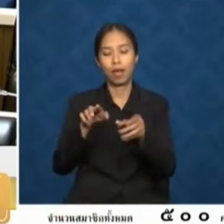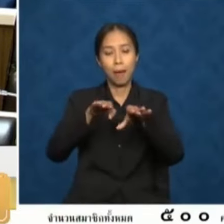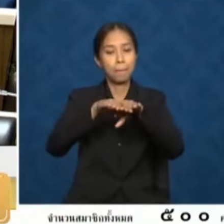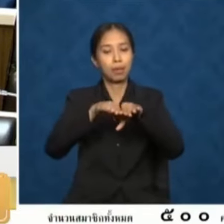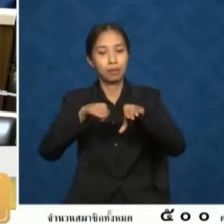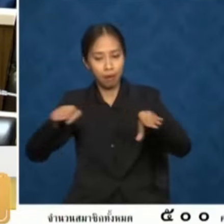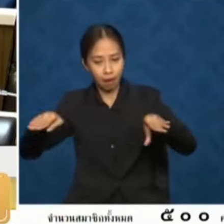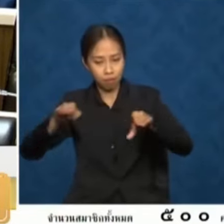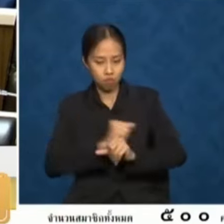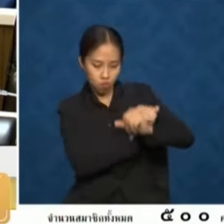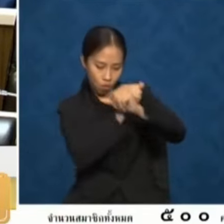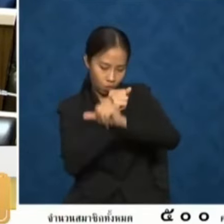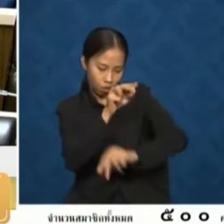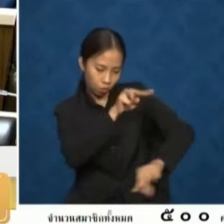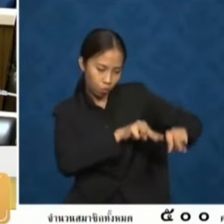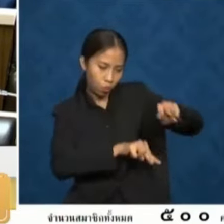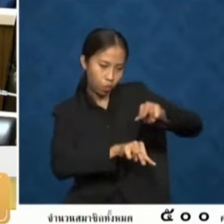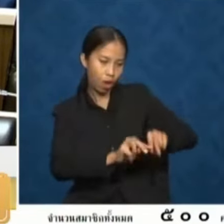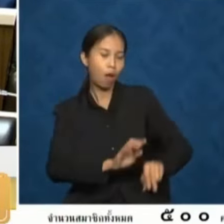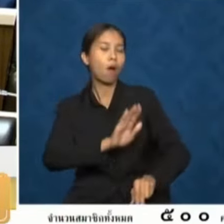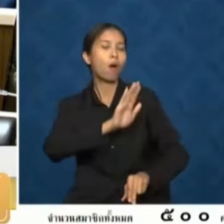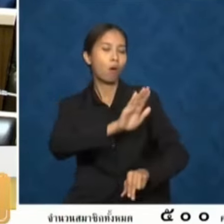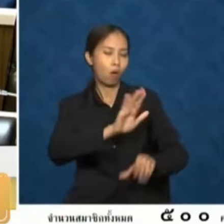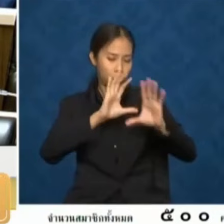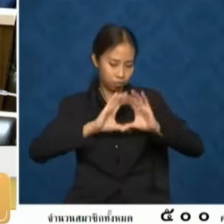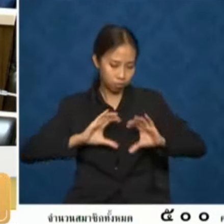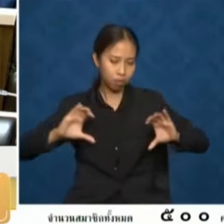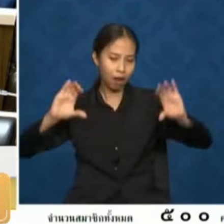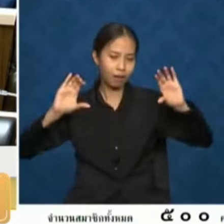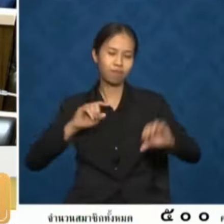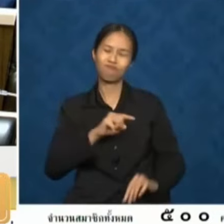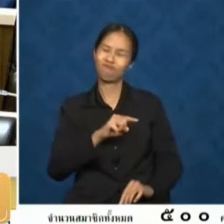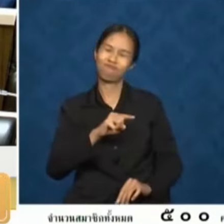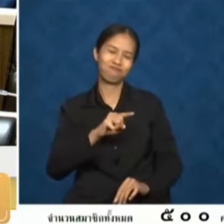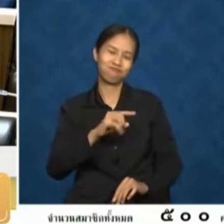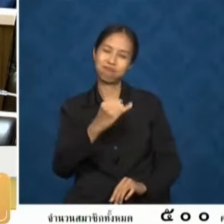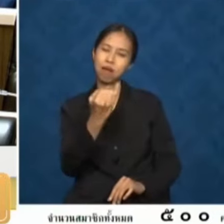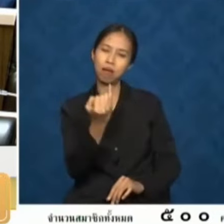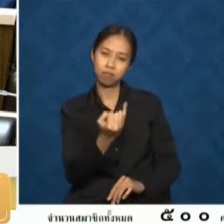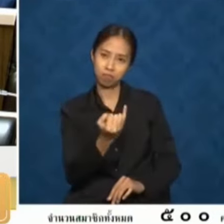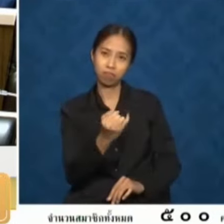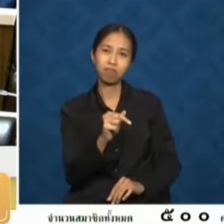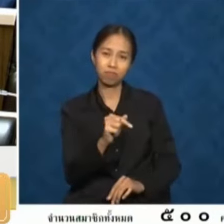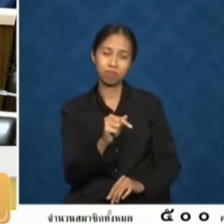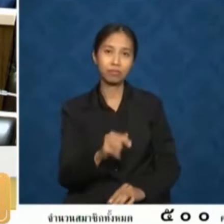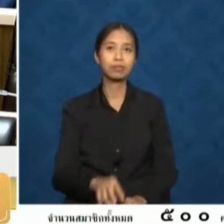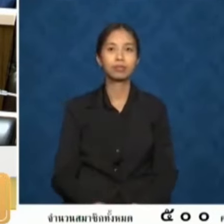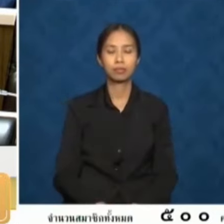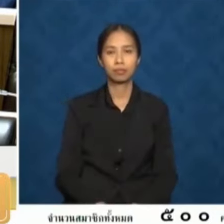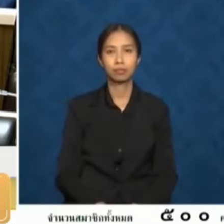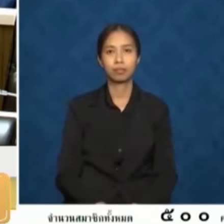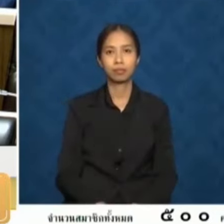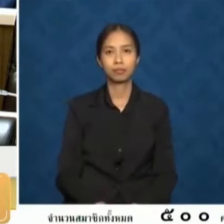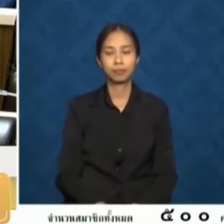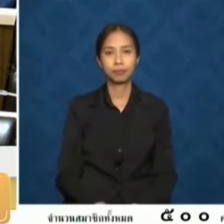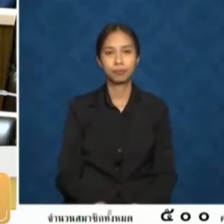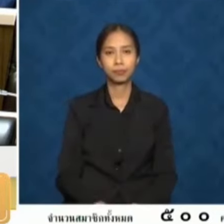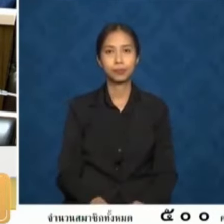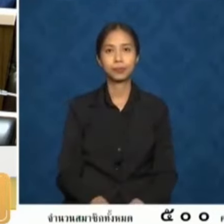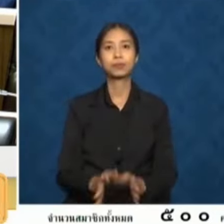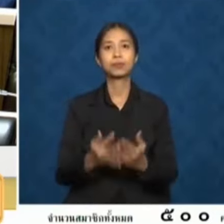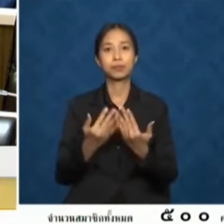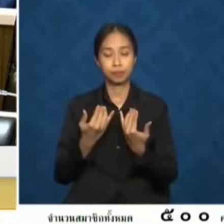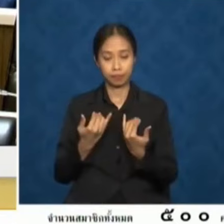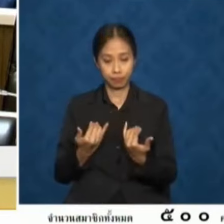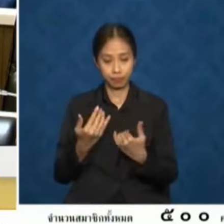าความปลอดภัยของรัฐนั้นๆล้มเหลวอย่างสิ้นเชิงครับท่านประธานเพราะฉะนั้นท่านประธานที่เค